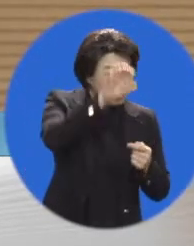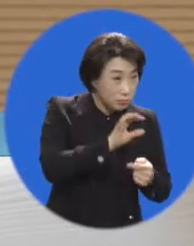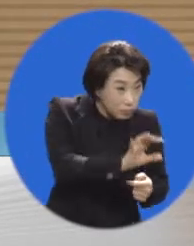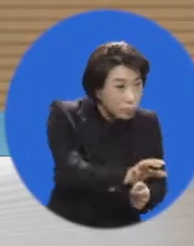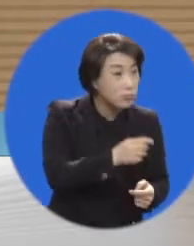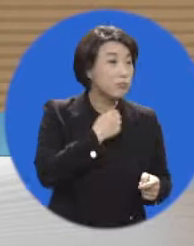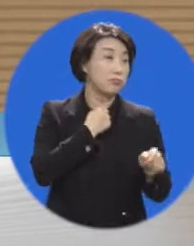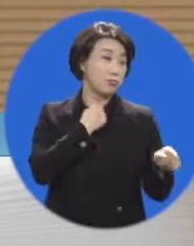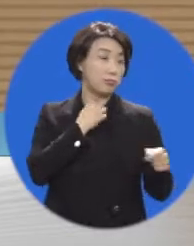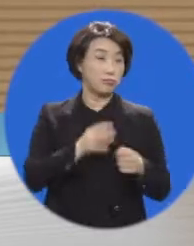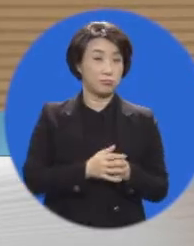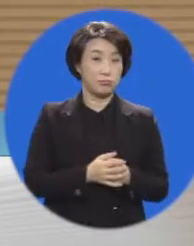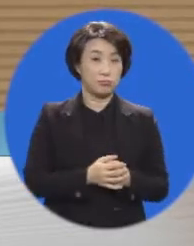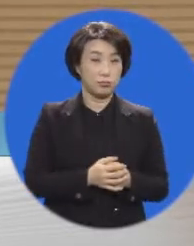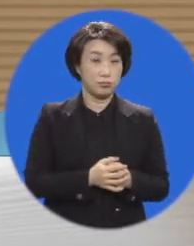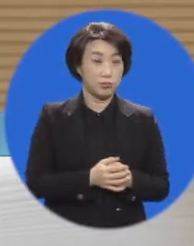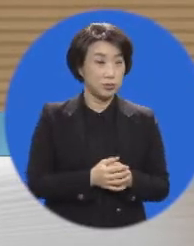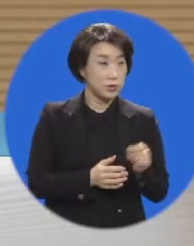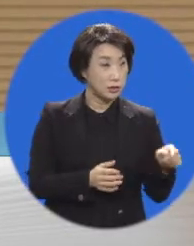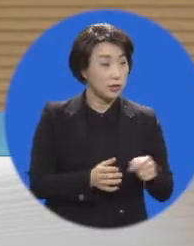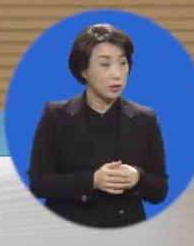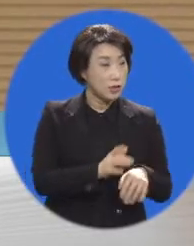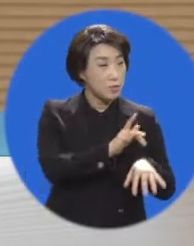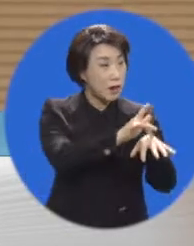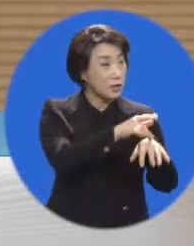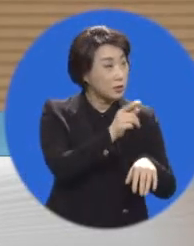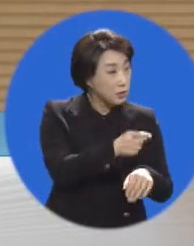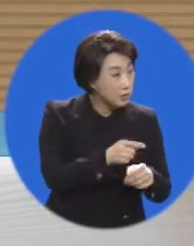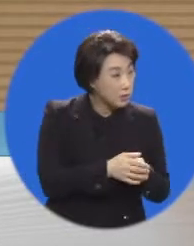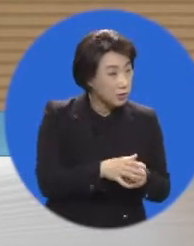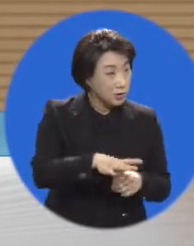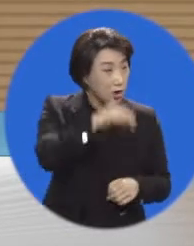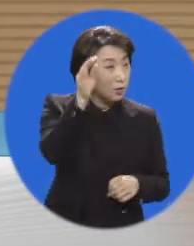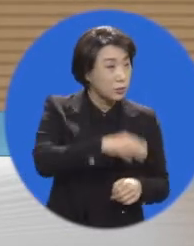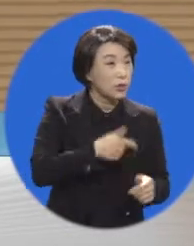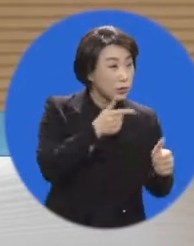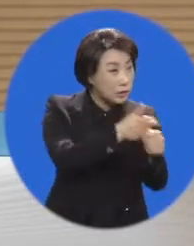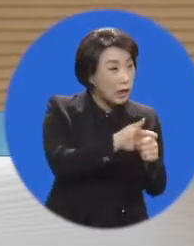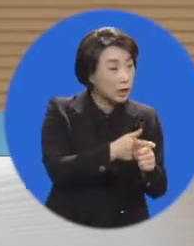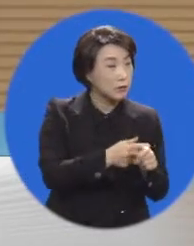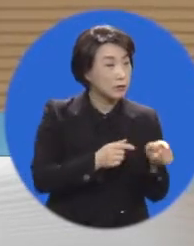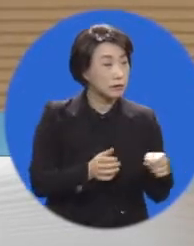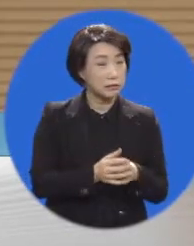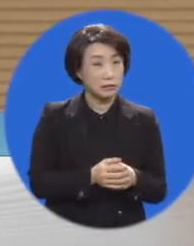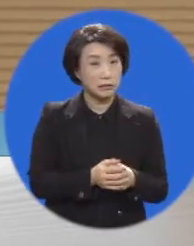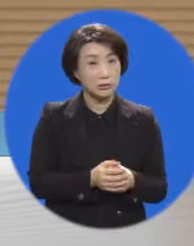행하고자 하는도다. 이 마귀 이놈은 처음부터 살인한 놈이요,